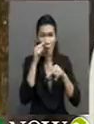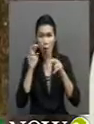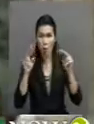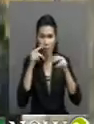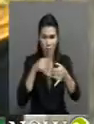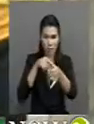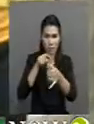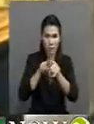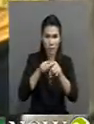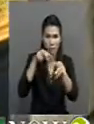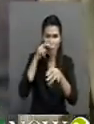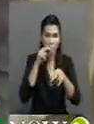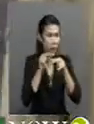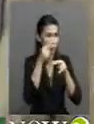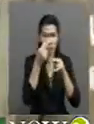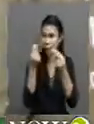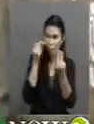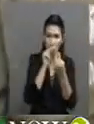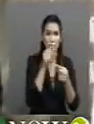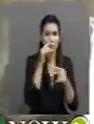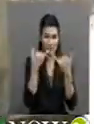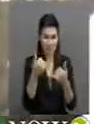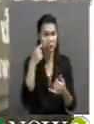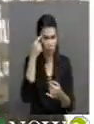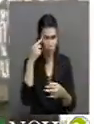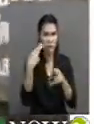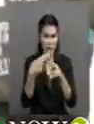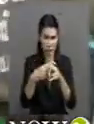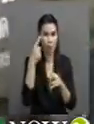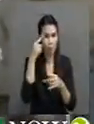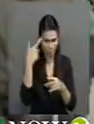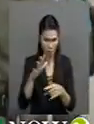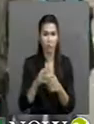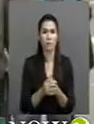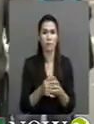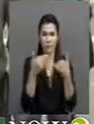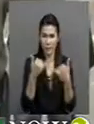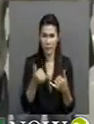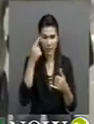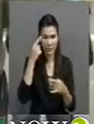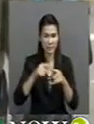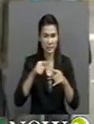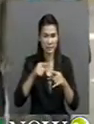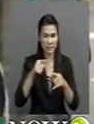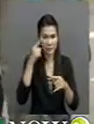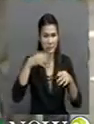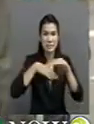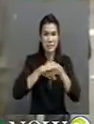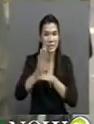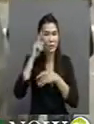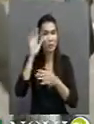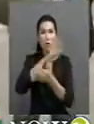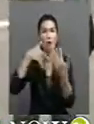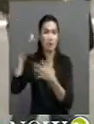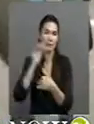ระวังข้างหลังเป็นอย่างดีตำรวจบอกว่าตอนนี้ทราบชื่อทั้ง3คนแล้วก็คงยังไม่หลบหนีออกไปยังต่